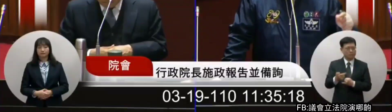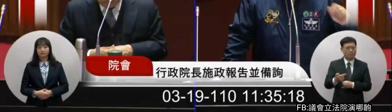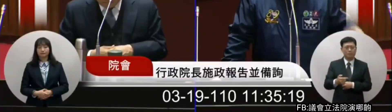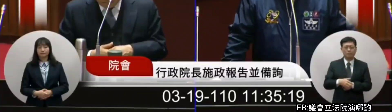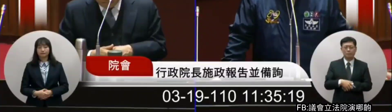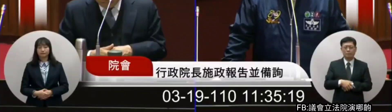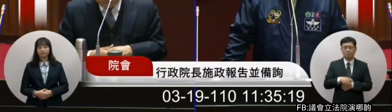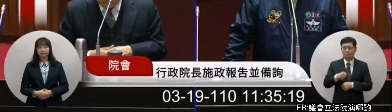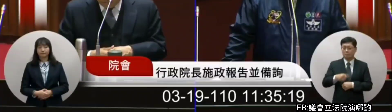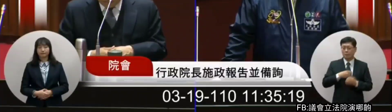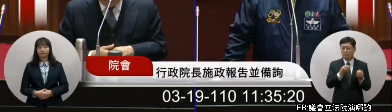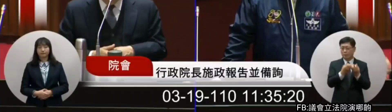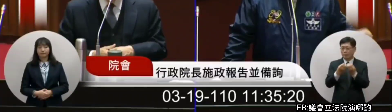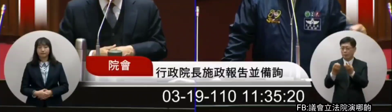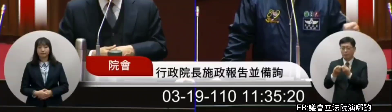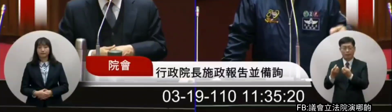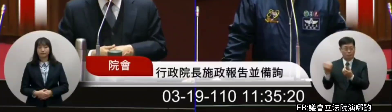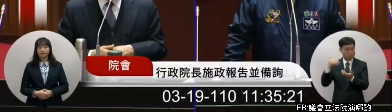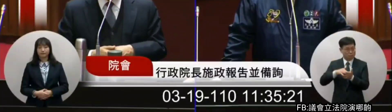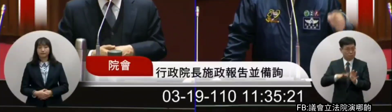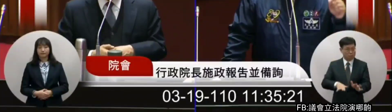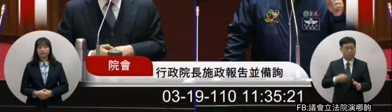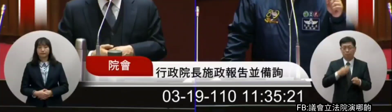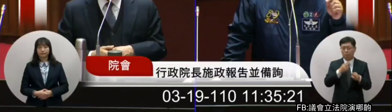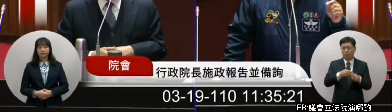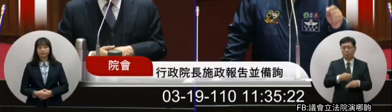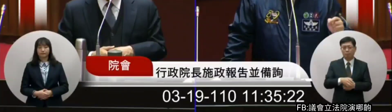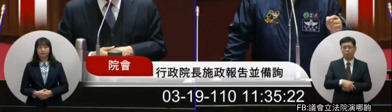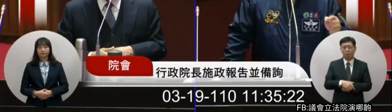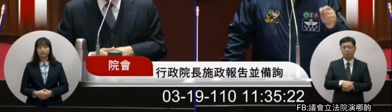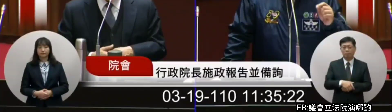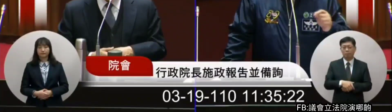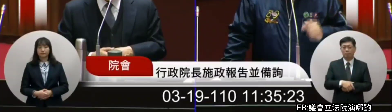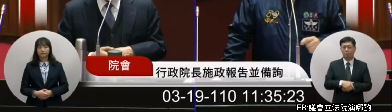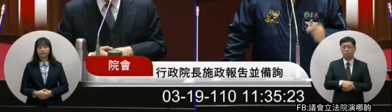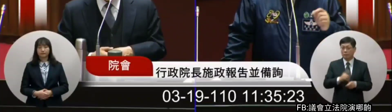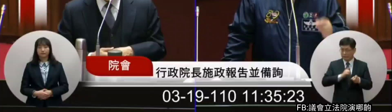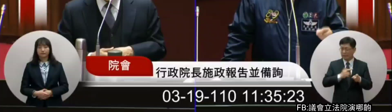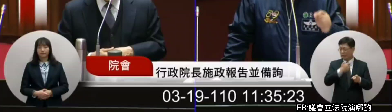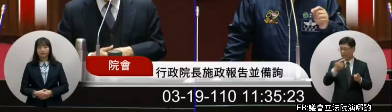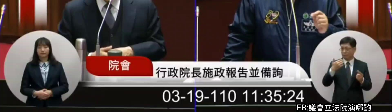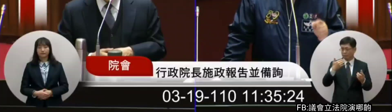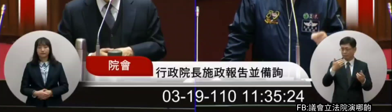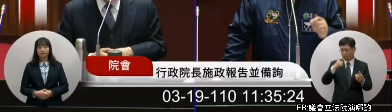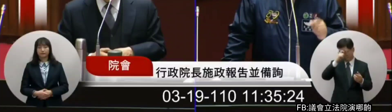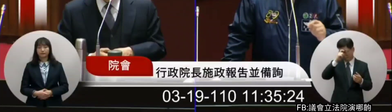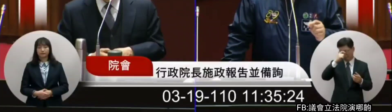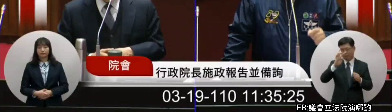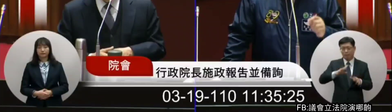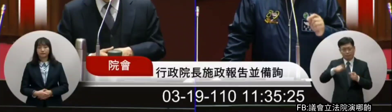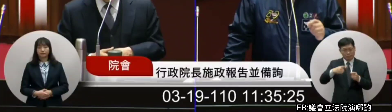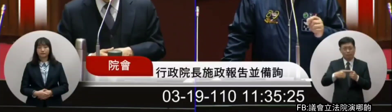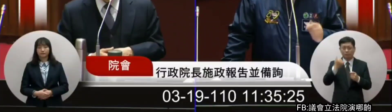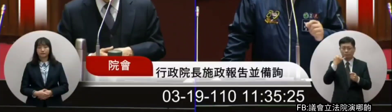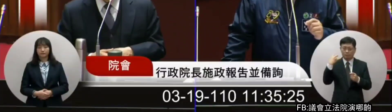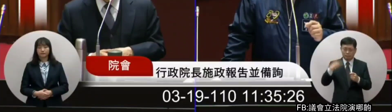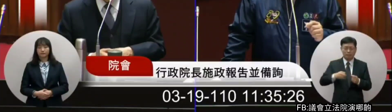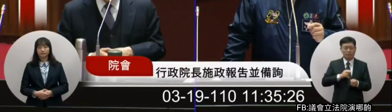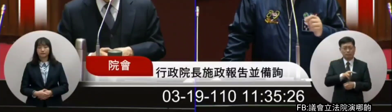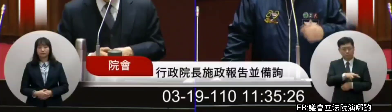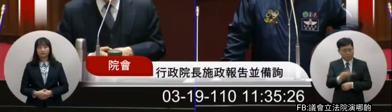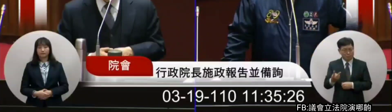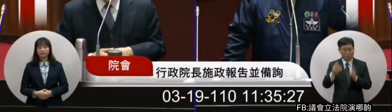这么多的事件里面，我相信您一直希望今年能够继续的转